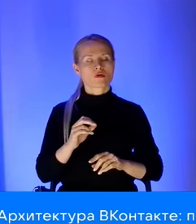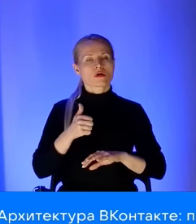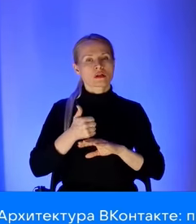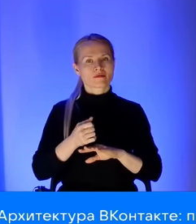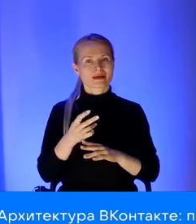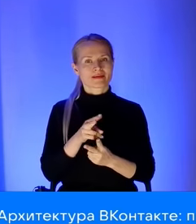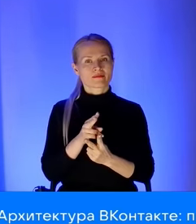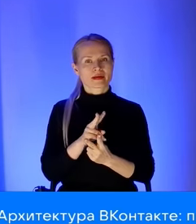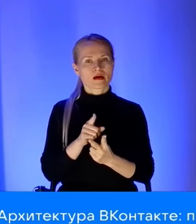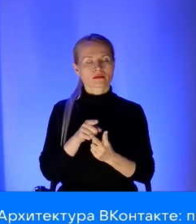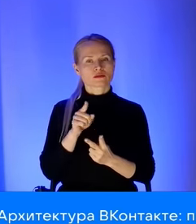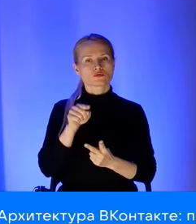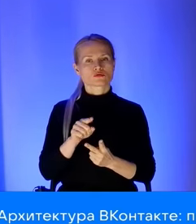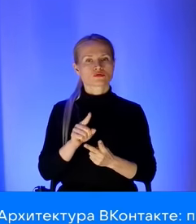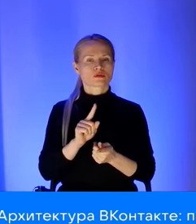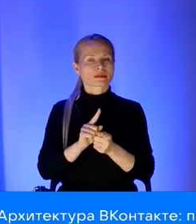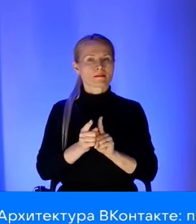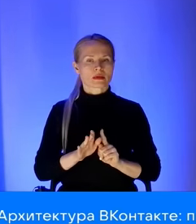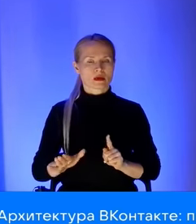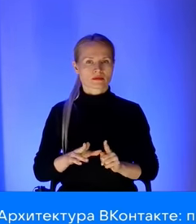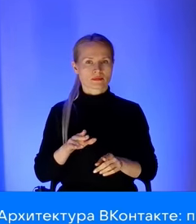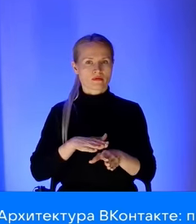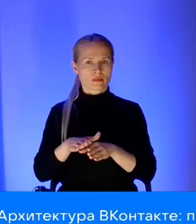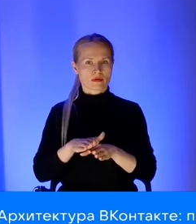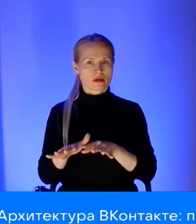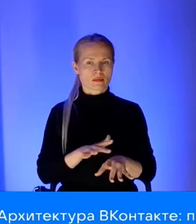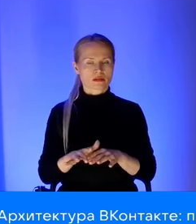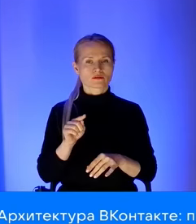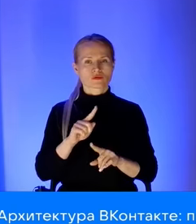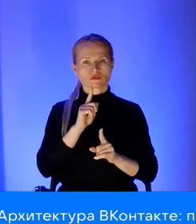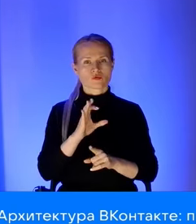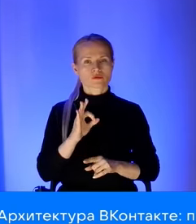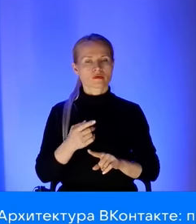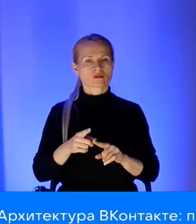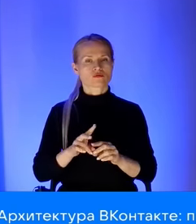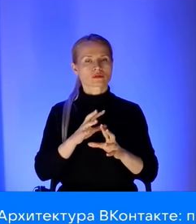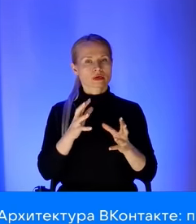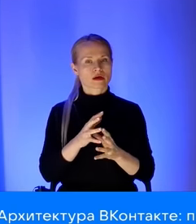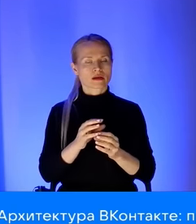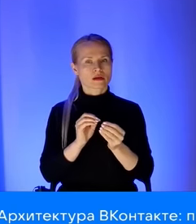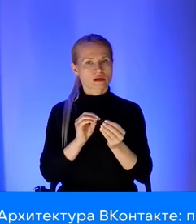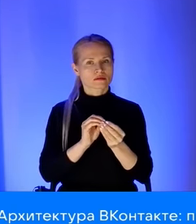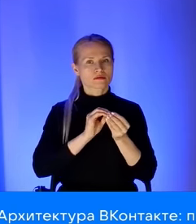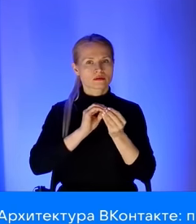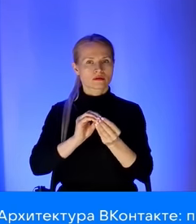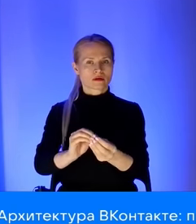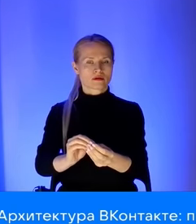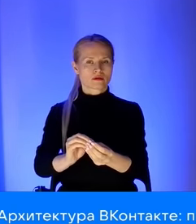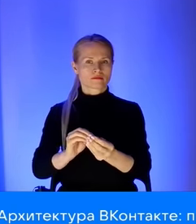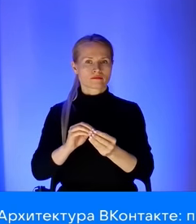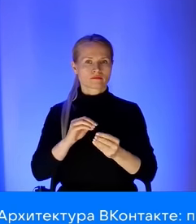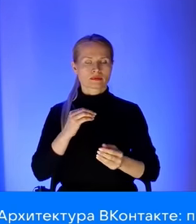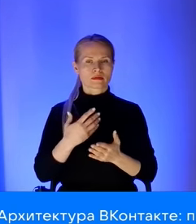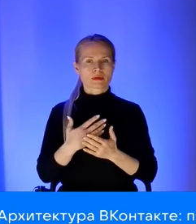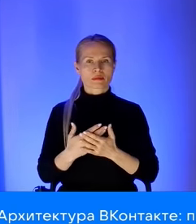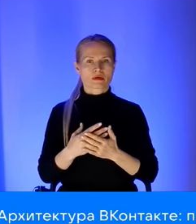это то что не меняется при выполнении операций есть то свойство которое должно сохраняться по определению Ну например